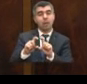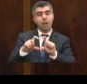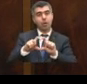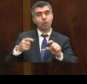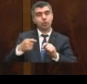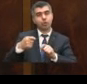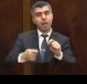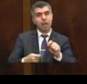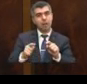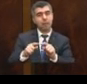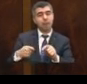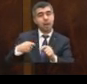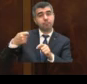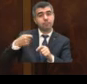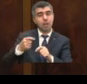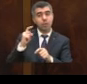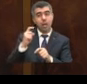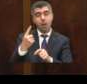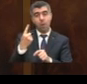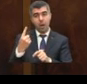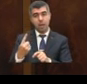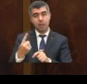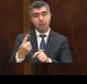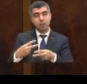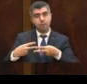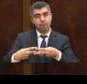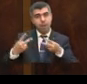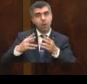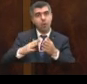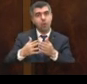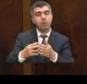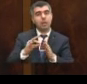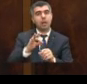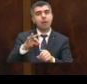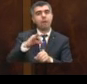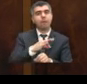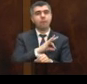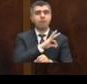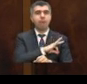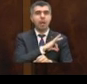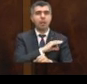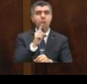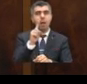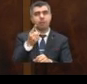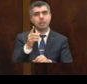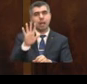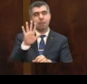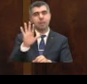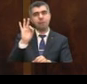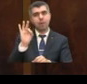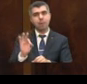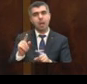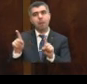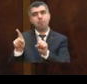غير المؤدات من فاتح يناير إلى نشر القانون المالي وتطبيق نسبة فقط 1.5% بدل 5%